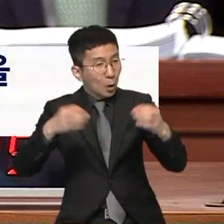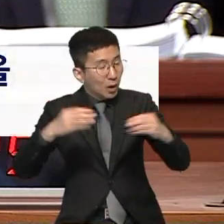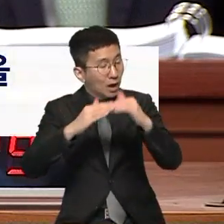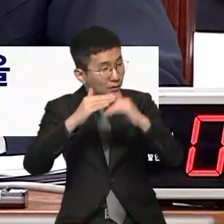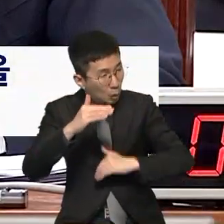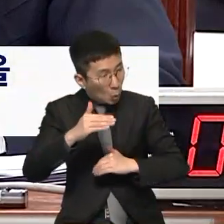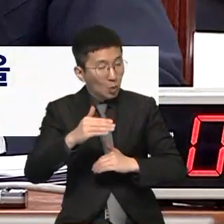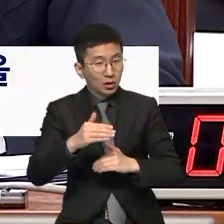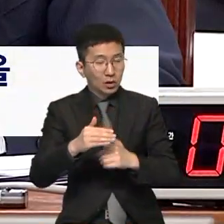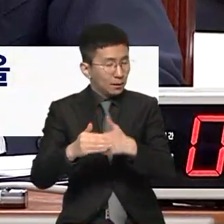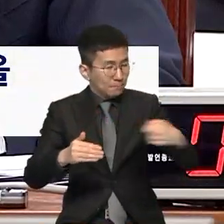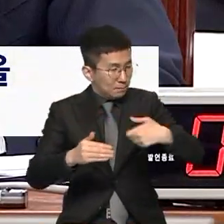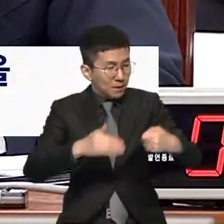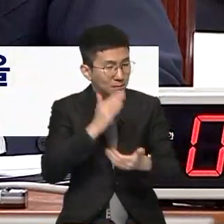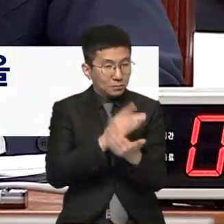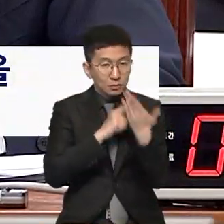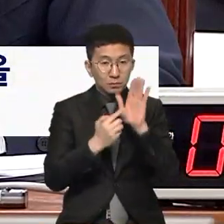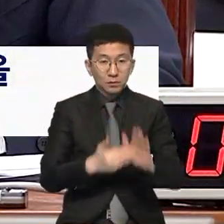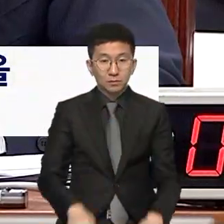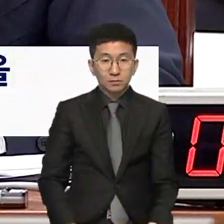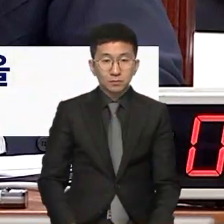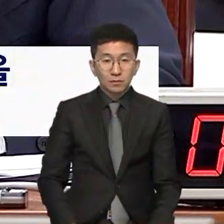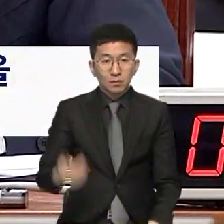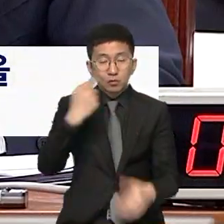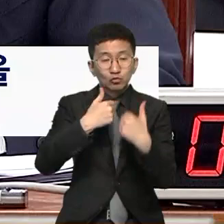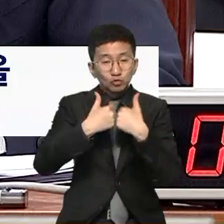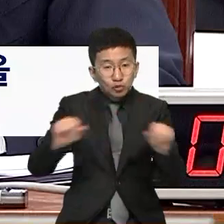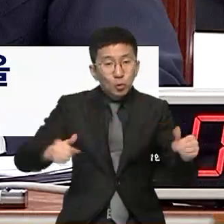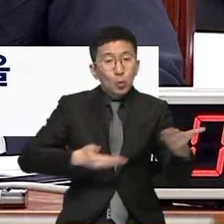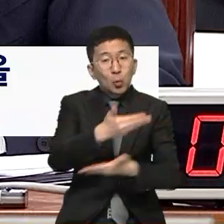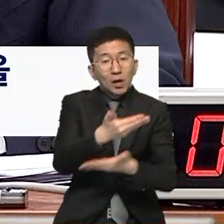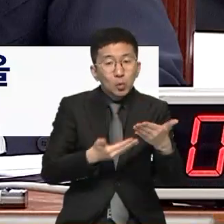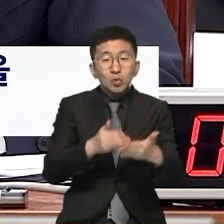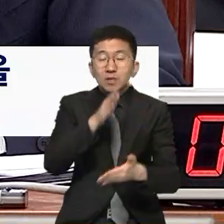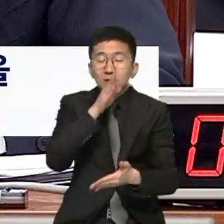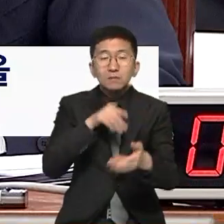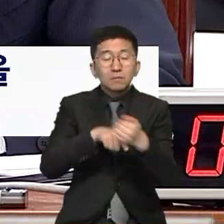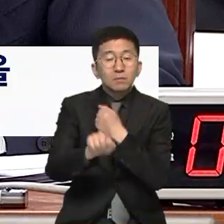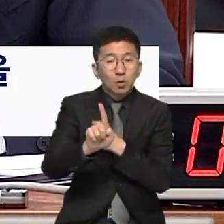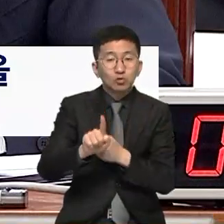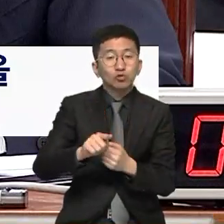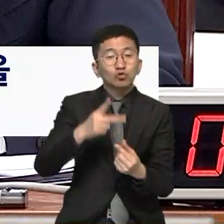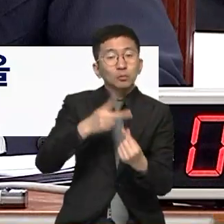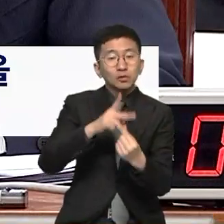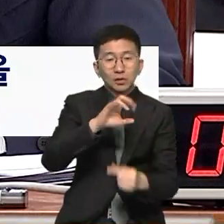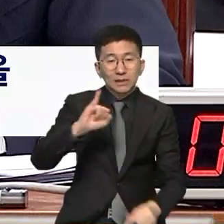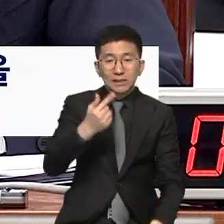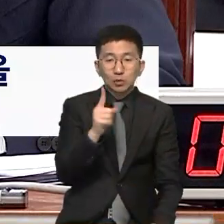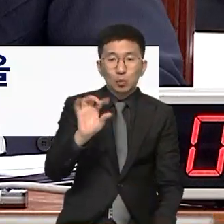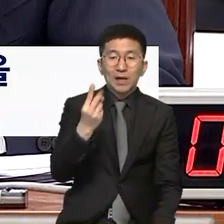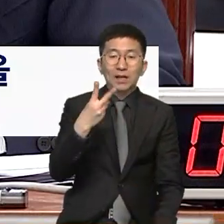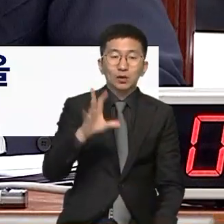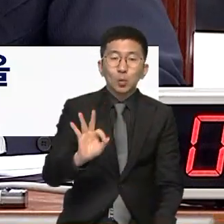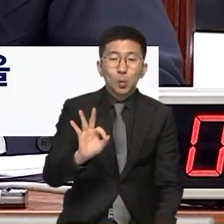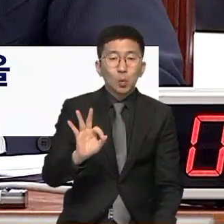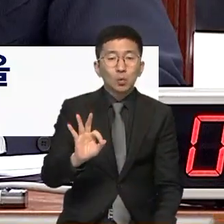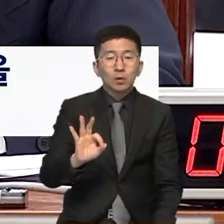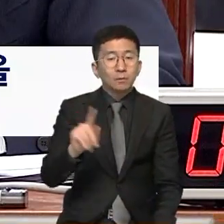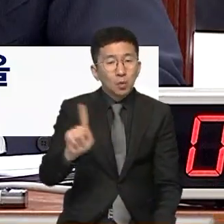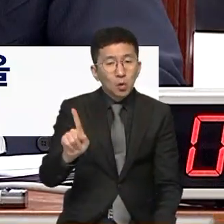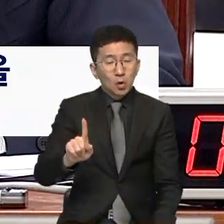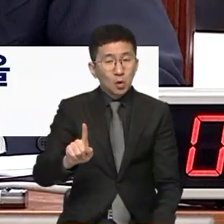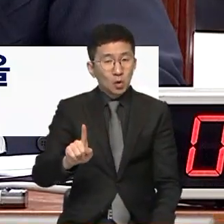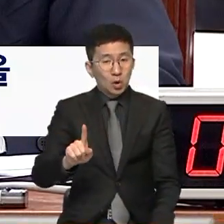굴욕에게 실체가 뭐냐, 제2의 이완용이 뭐냐라고 하면 그 내용을 우리가 찾기가 어려운 거예요. 비판할 수는 있는데